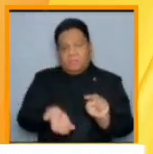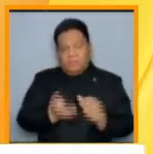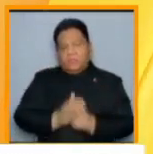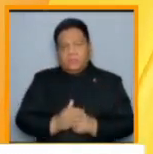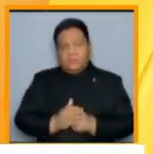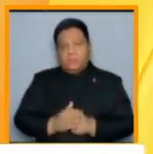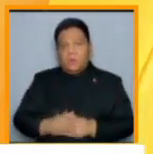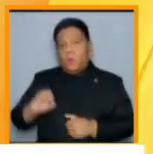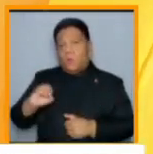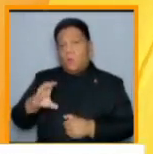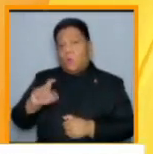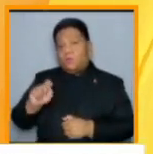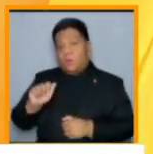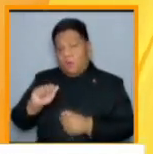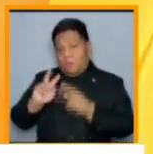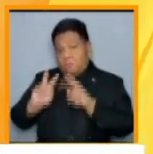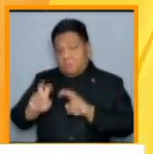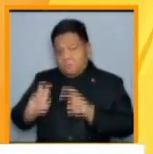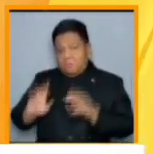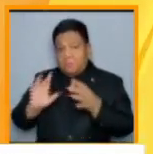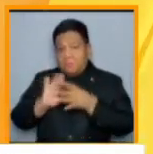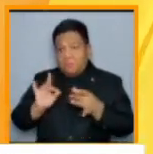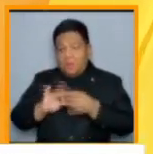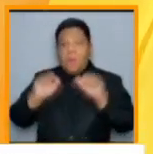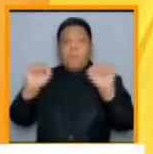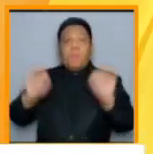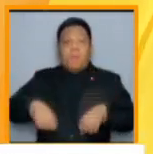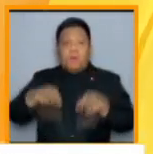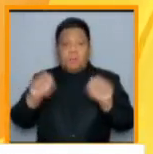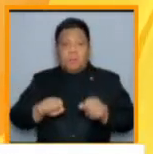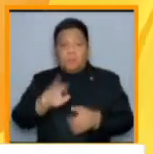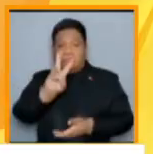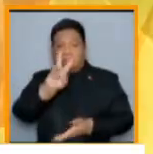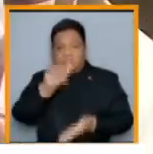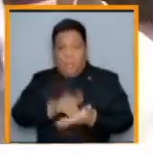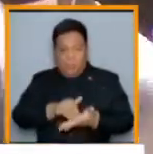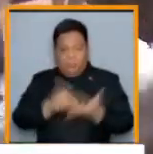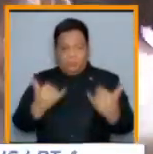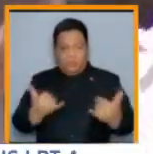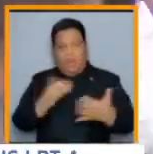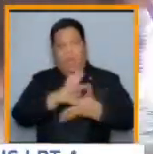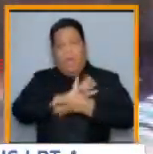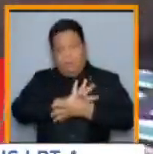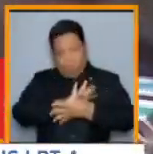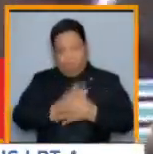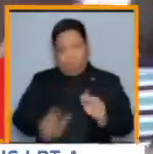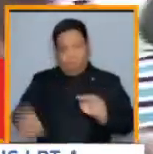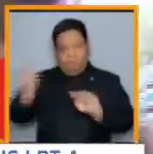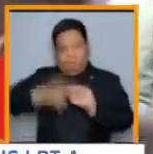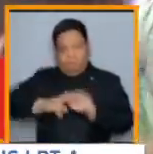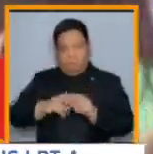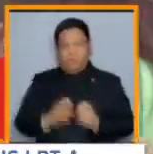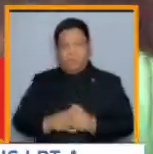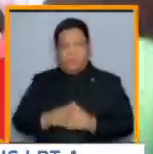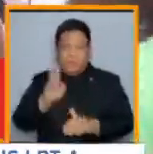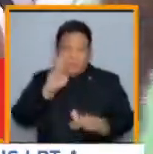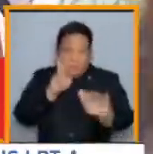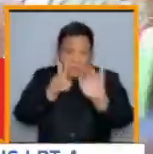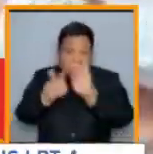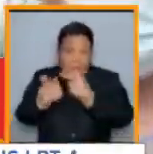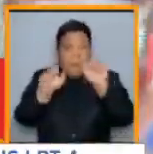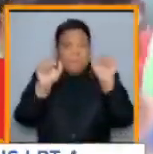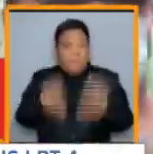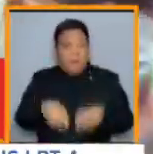umabot sa 6,000 ang mga bagong kaso ng COVID-19 ngayong araw. Sa nauna nilang projection, posible raw malampasan ang mga record